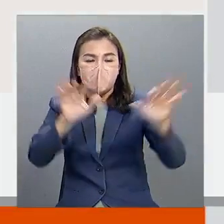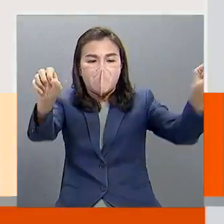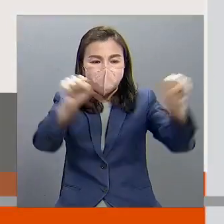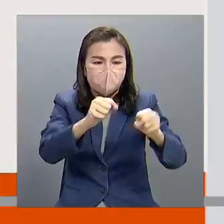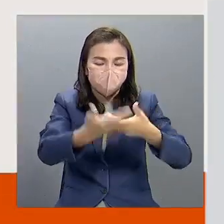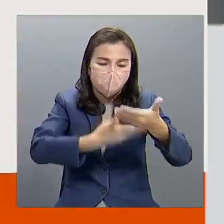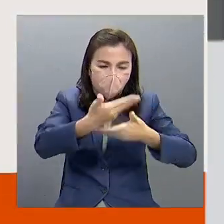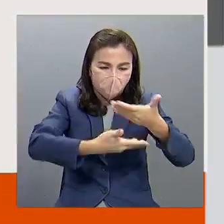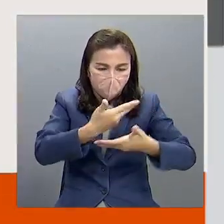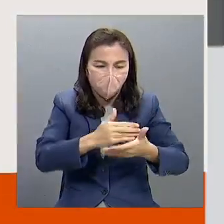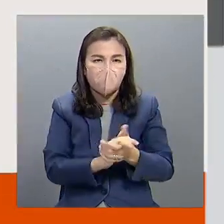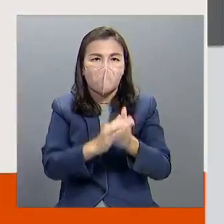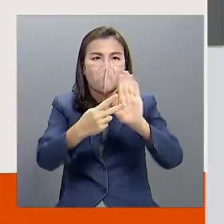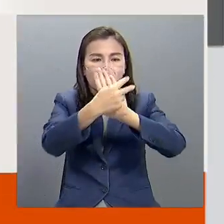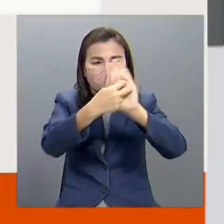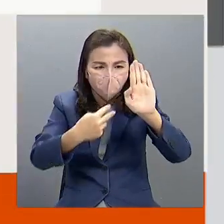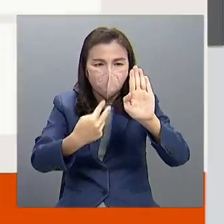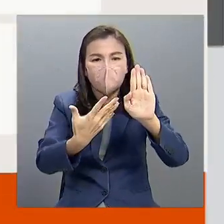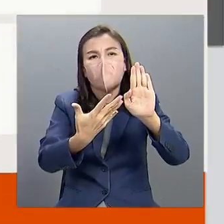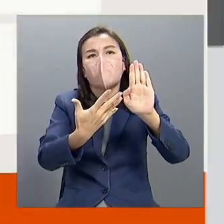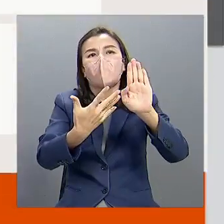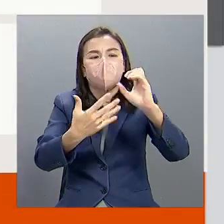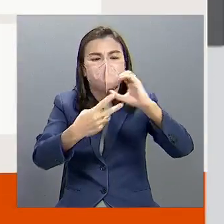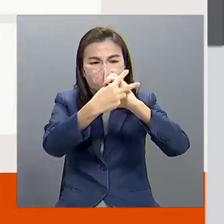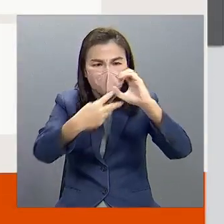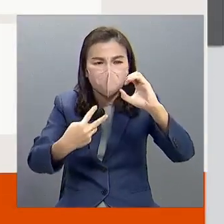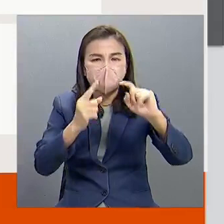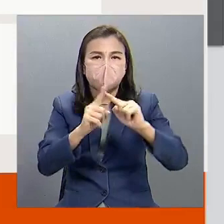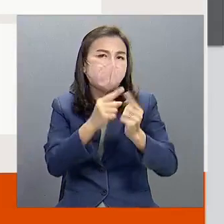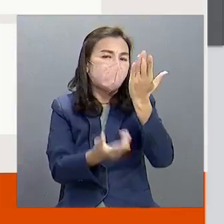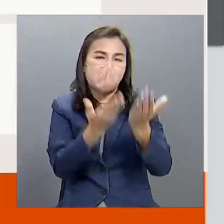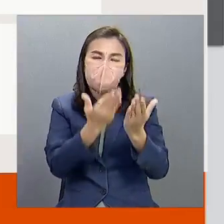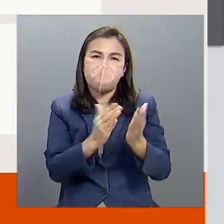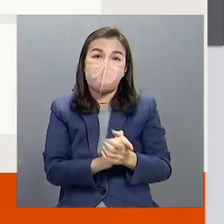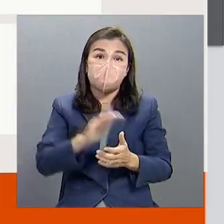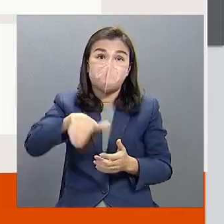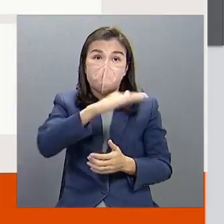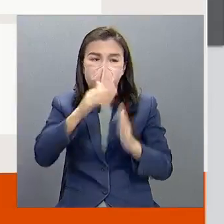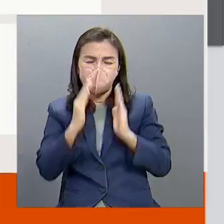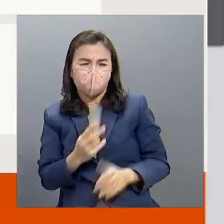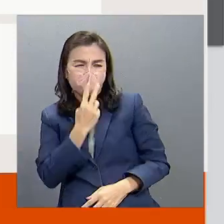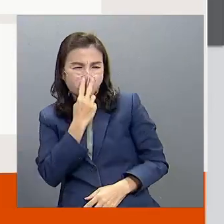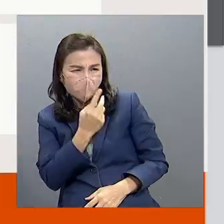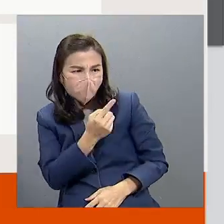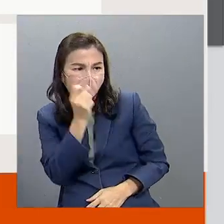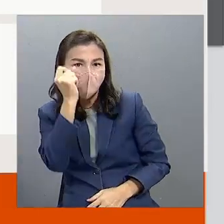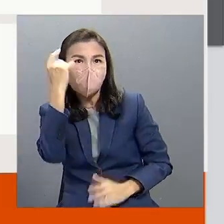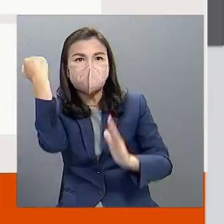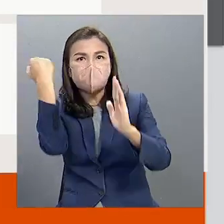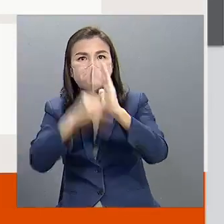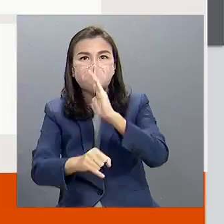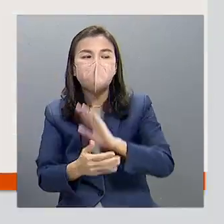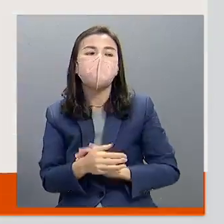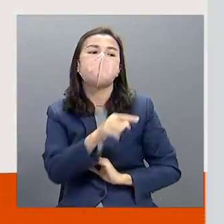พื่อที่จะสร้างปริมาณการซื้อขายเทียมค่ะทำให้ผู้ลงทุนทั่วไปเข้าใจผิดถือเป็นความผิดตามพ.ร.ก.